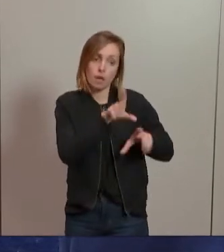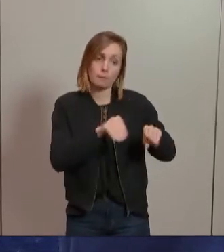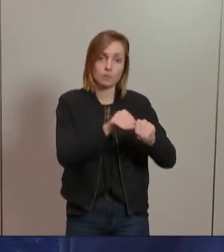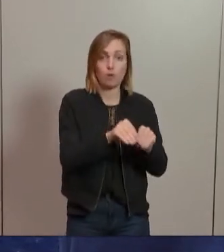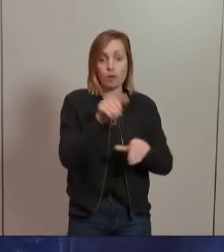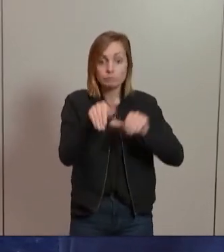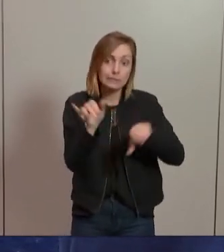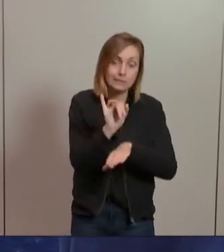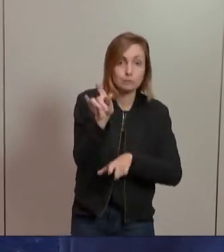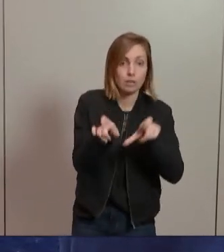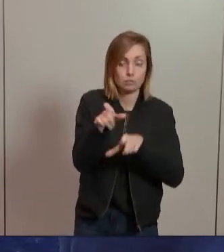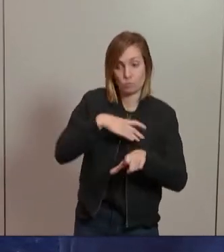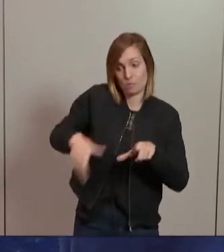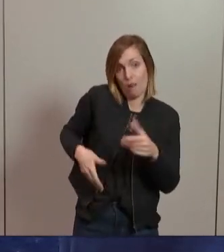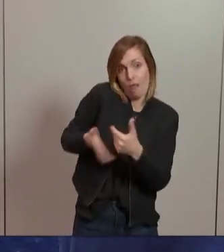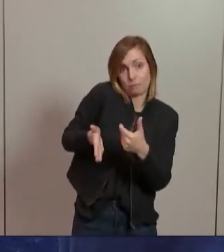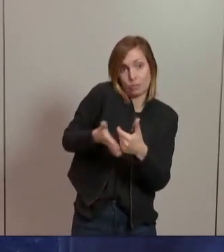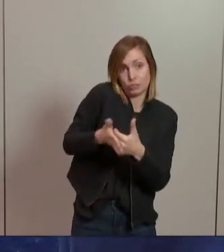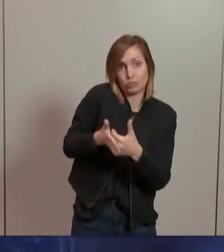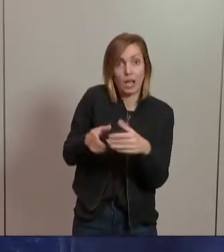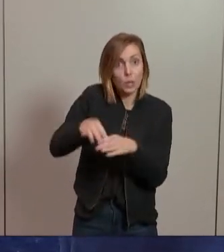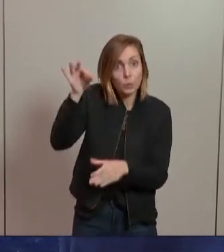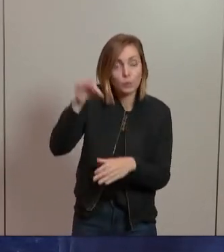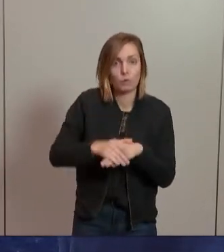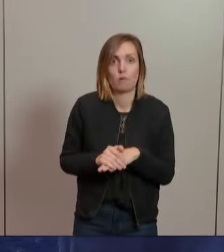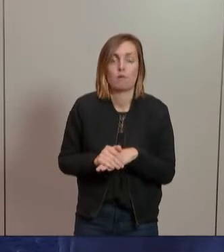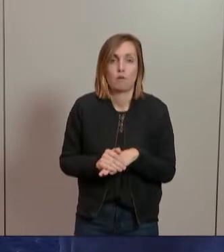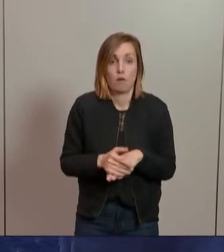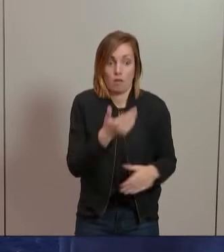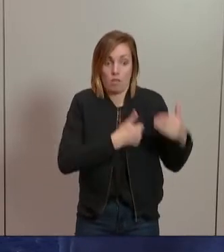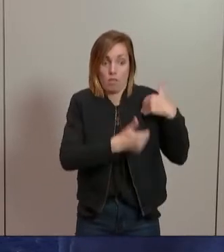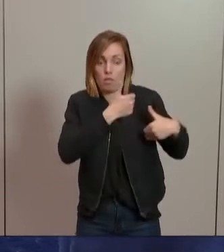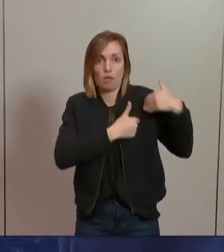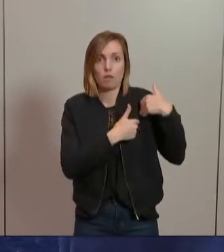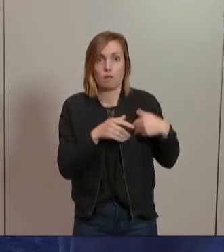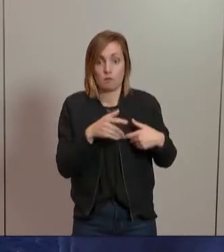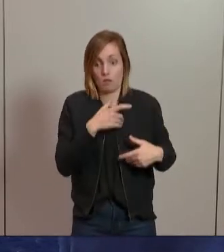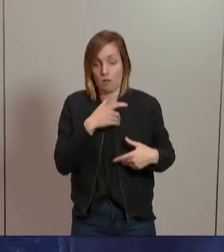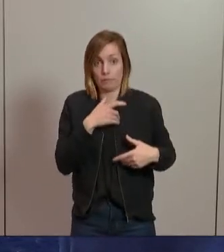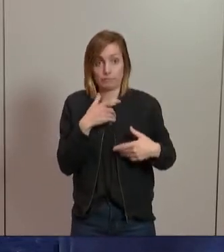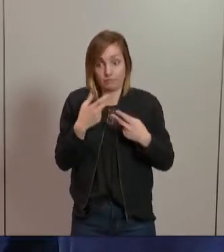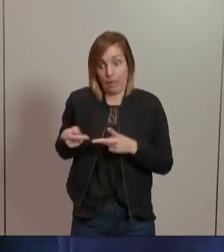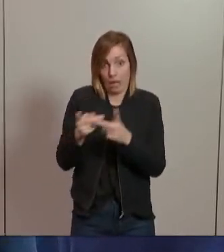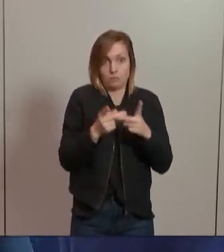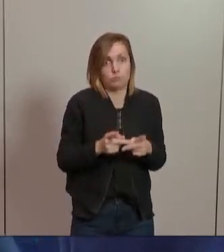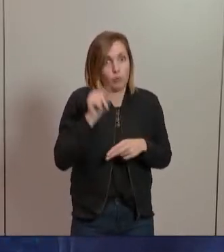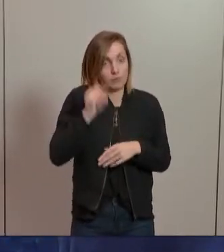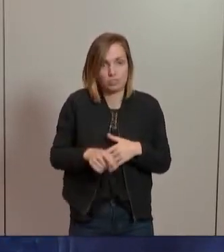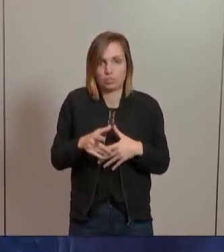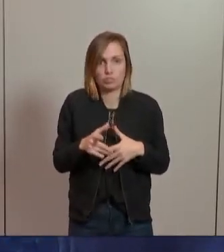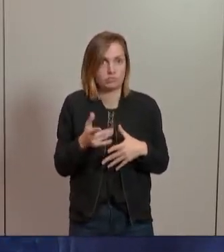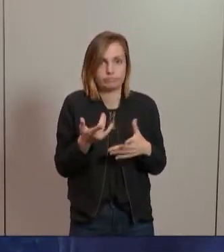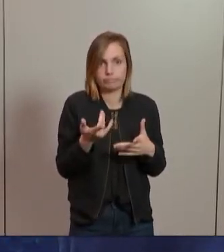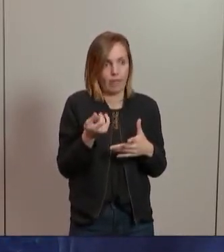leurs élus locaux. Cette tendance de fond est prégnante et pousse les collectivités territoriales à investir de plus en plus fortement